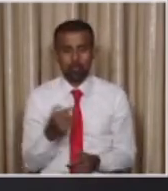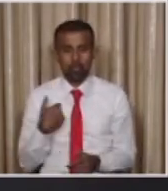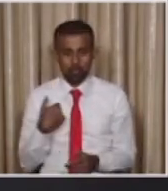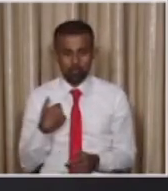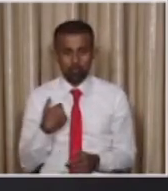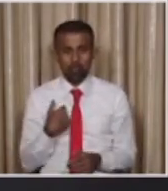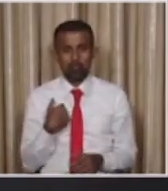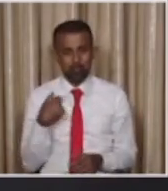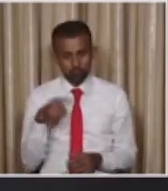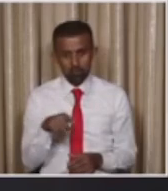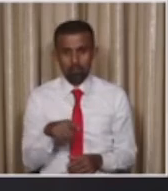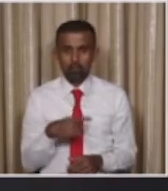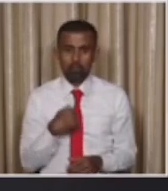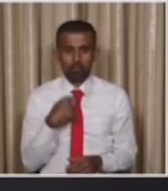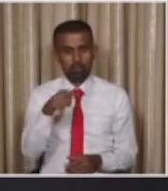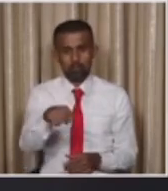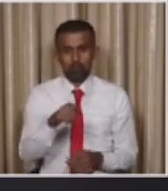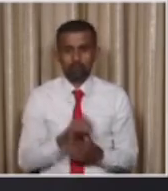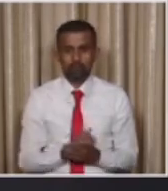අපි කැඳවන්න අපි එන්නම්.